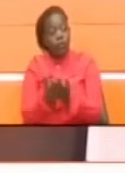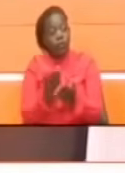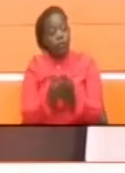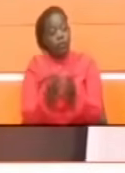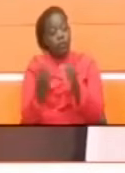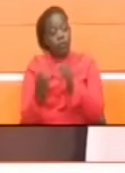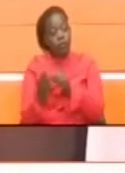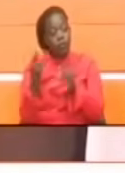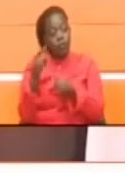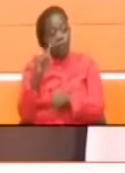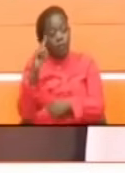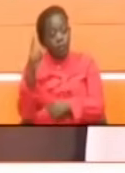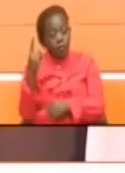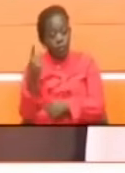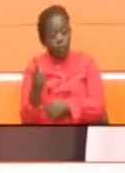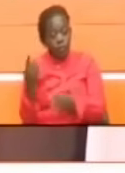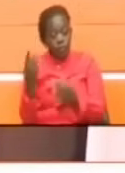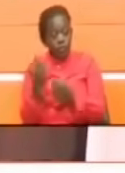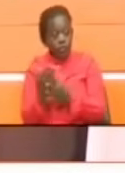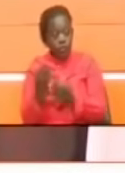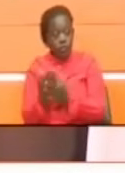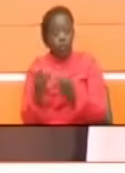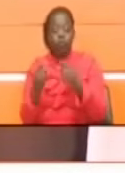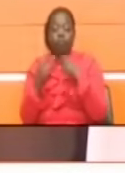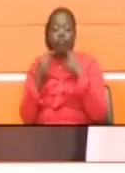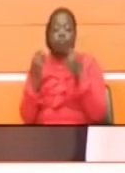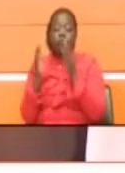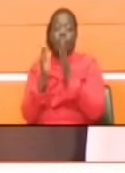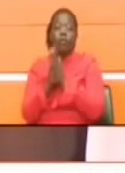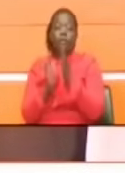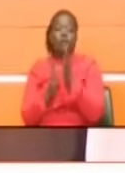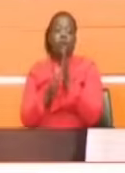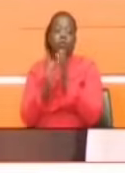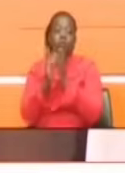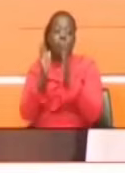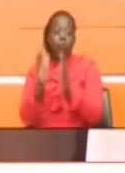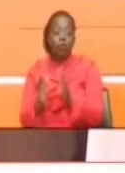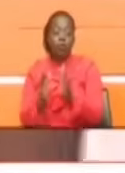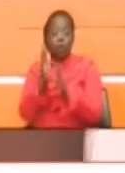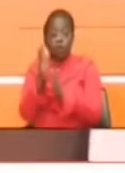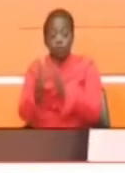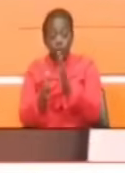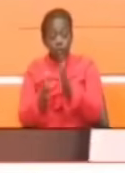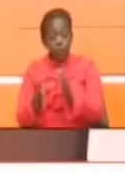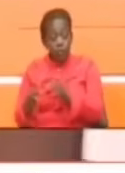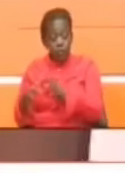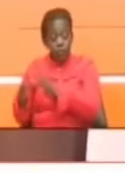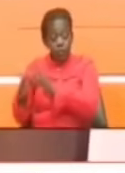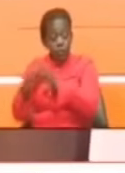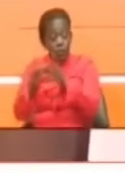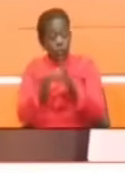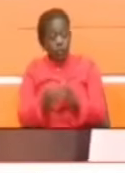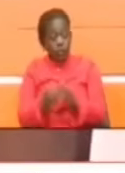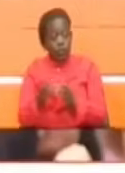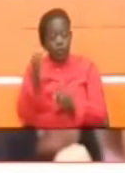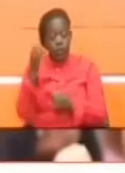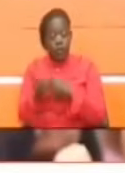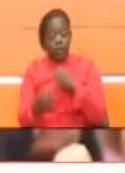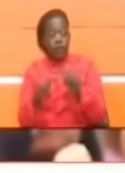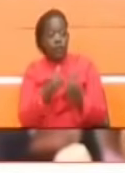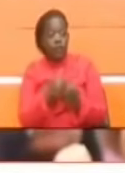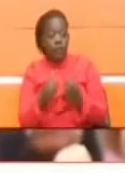ensisinkano eno esookedde ddala wakati w'abaweereza n'abakristaayo bagitwale nga akabonero ak'okutabagana bakomye